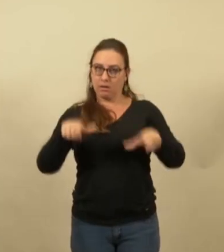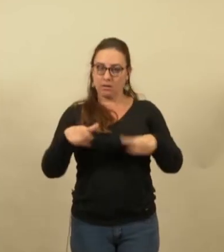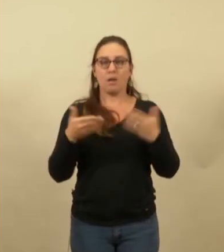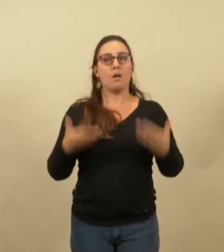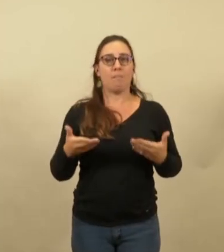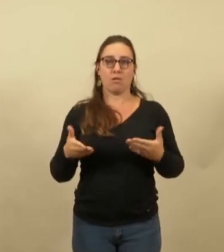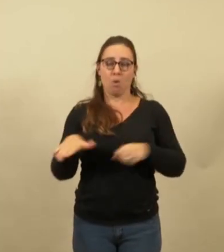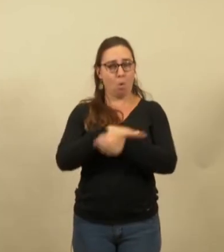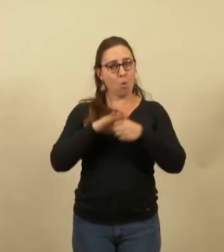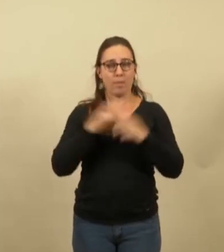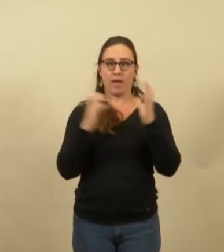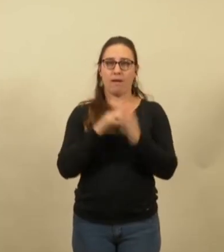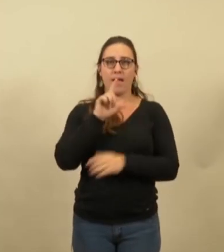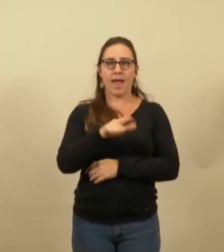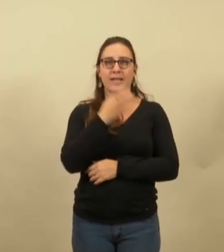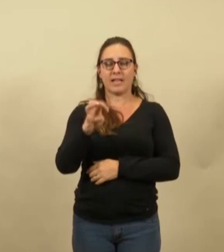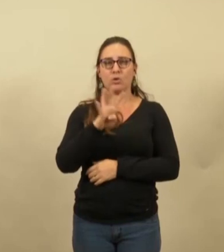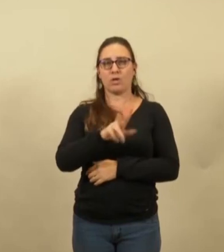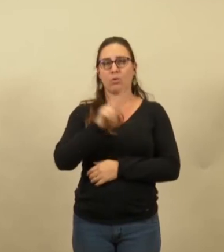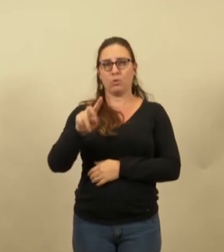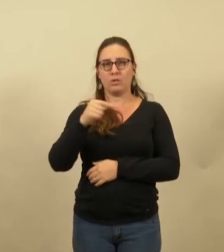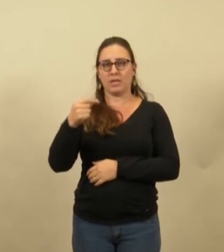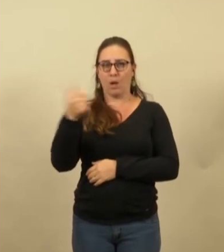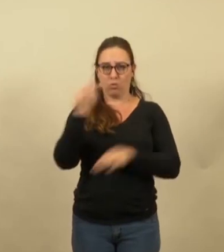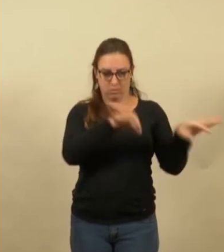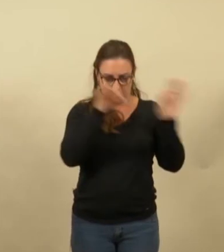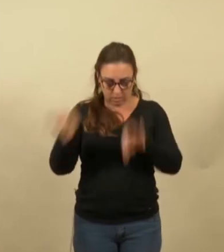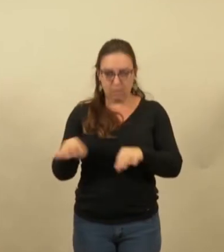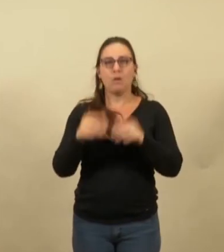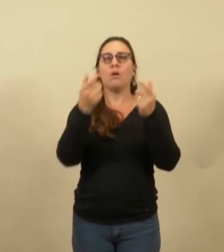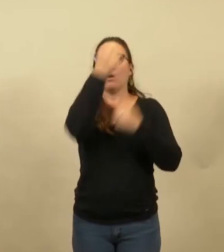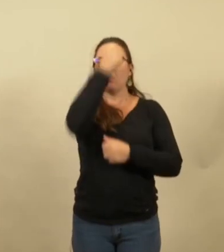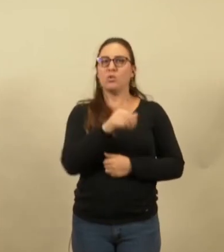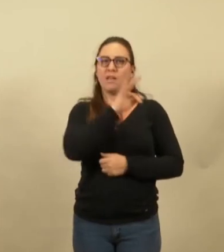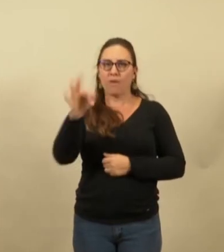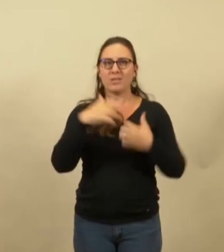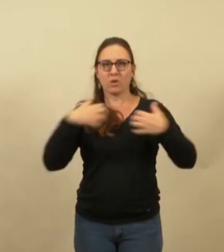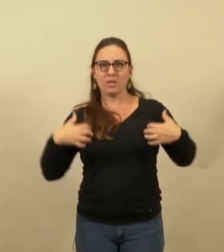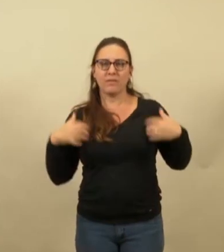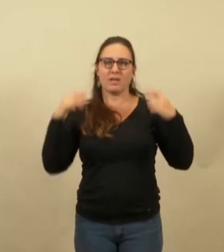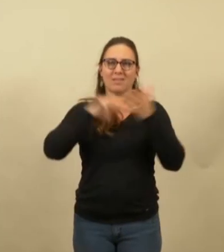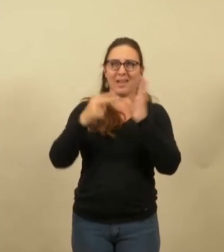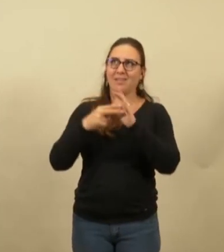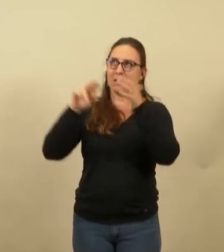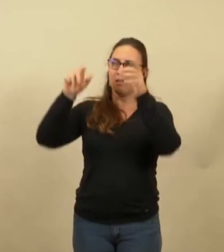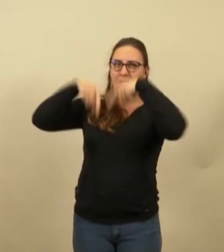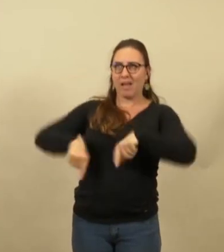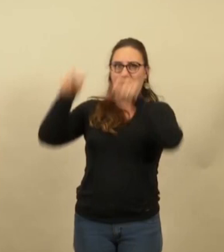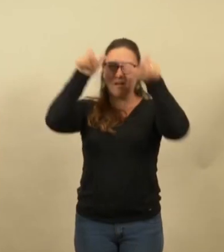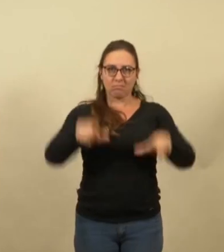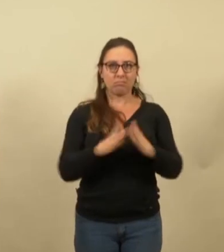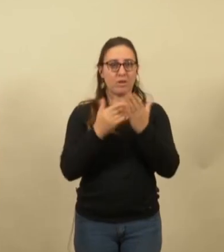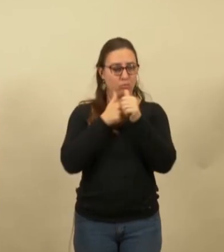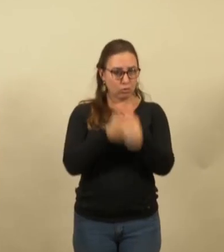une extension l'article l442-11 les musées de France sont soumis au contrôle scientifique et technique de l'État dans les conditions prévues par le prise en livre